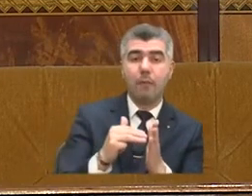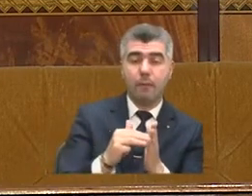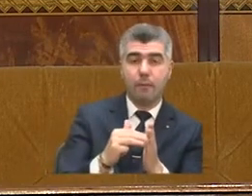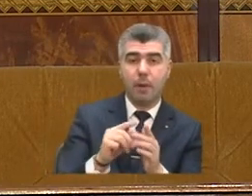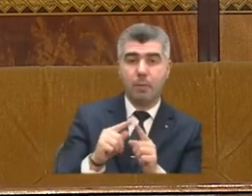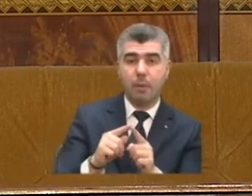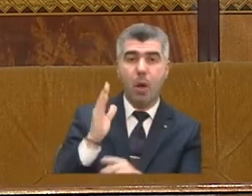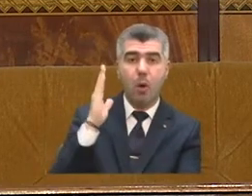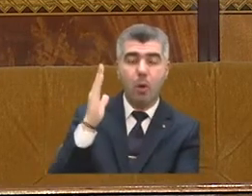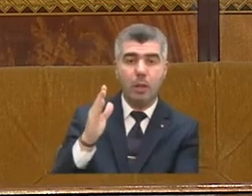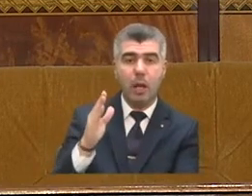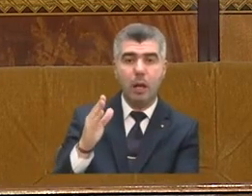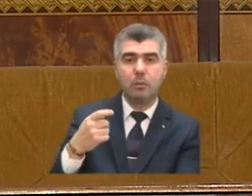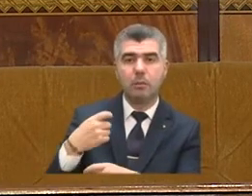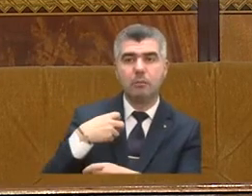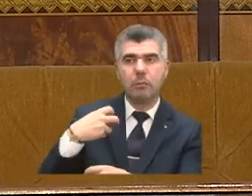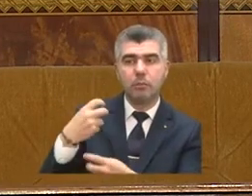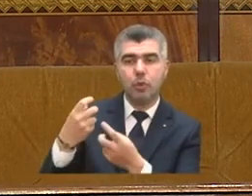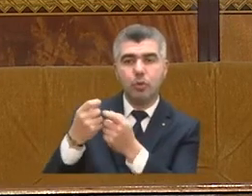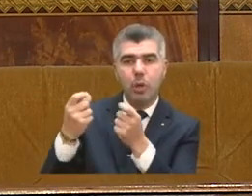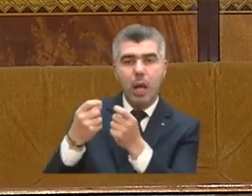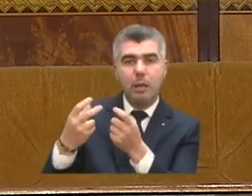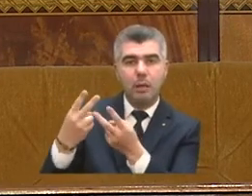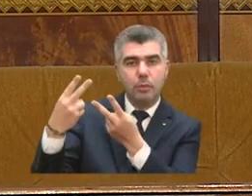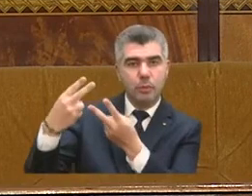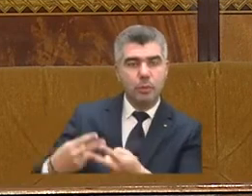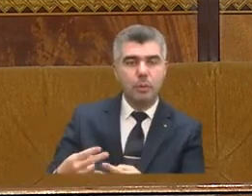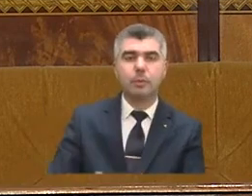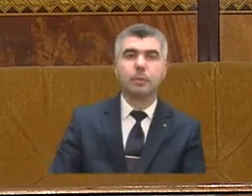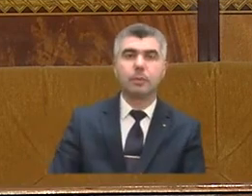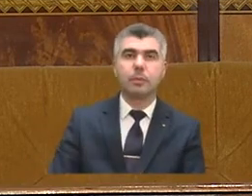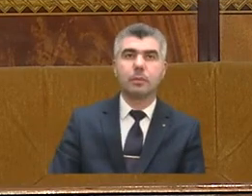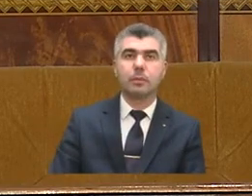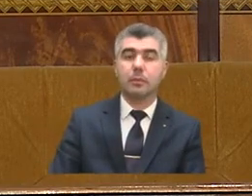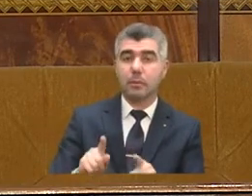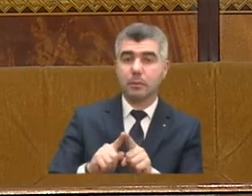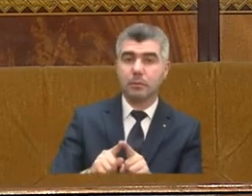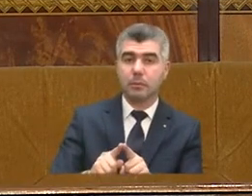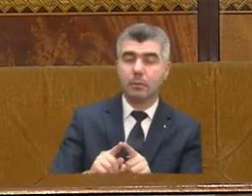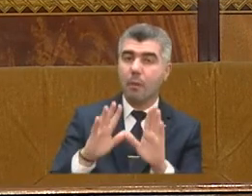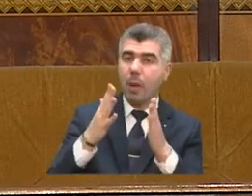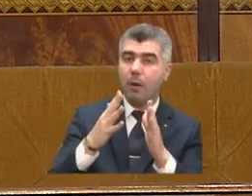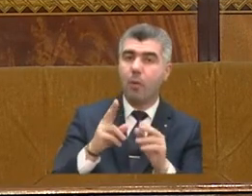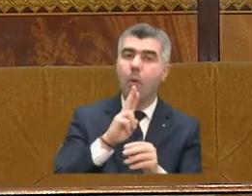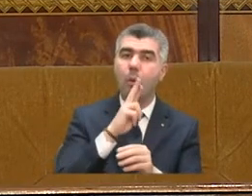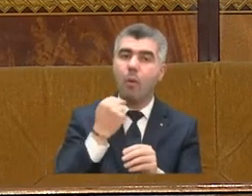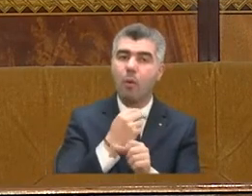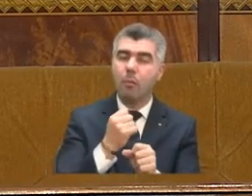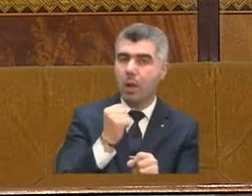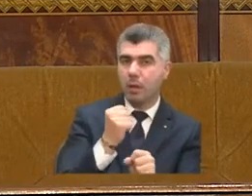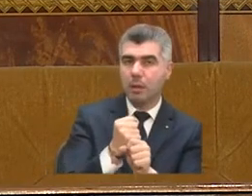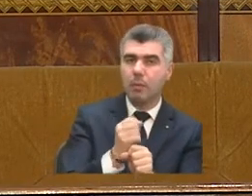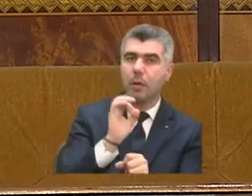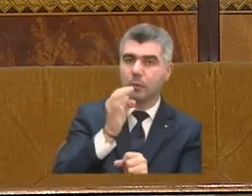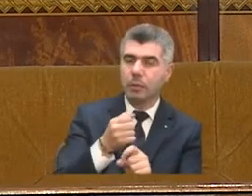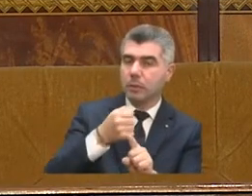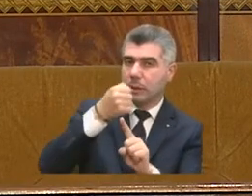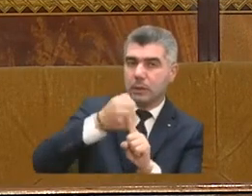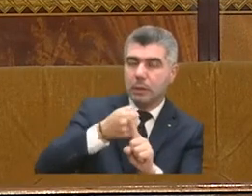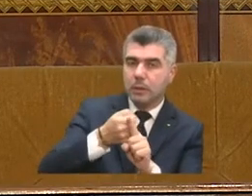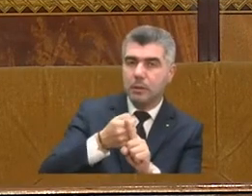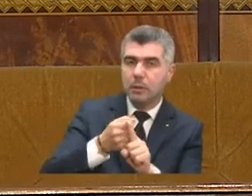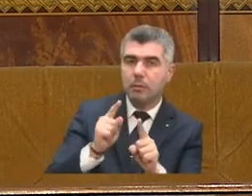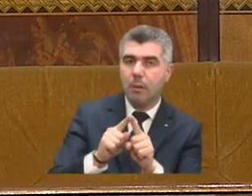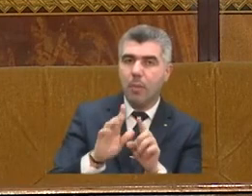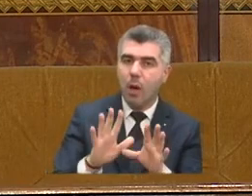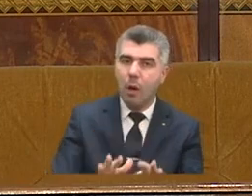المستثمرين خلال المرحلة الأولى. نثمن عاليا المجهودات التي تقوم بها الحكومة سيدة الوزيرة لتطوير هذا النوع